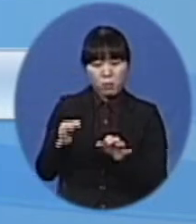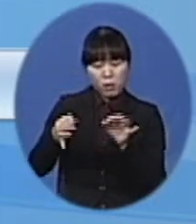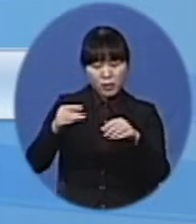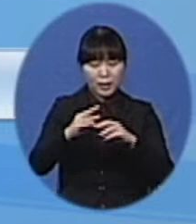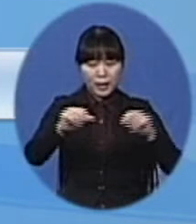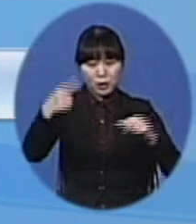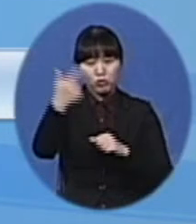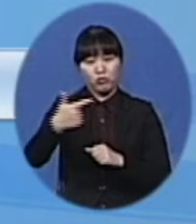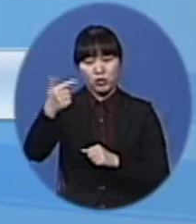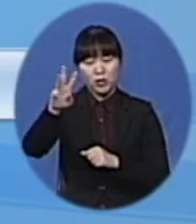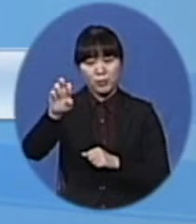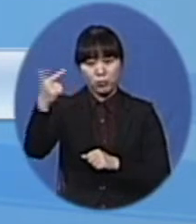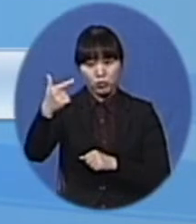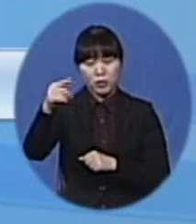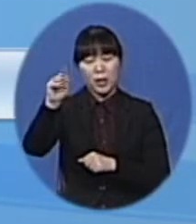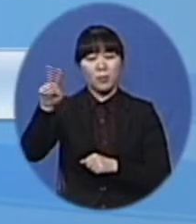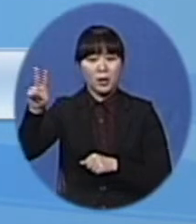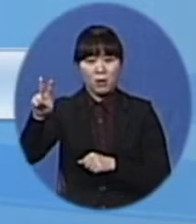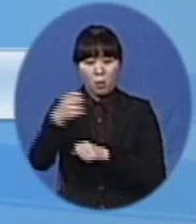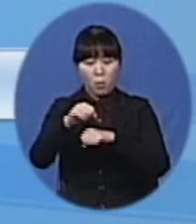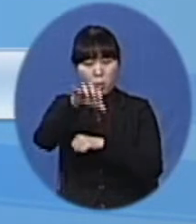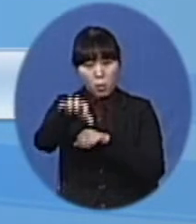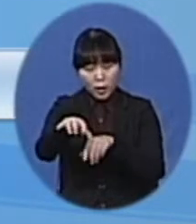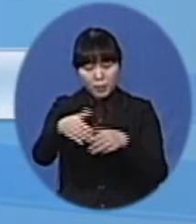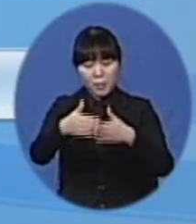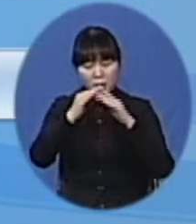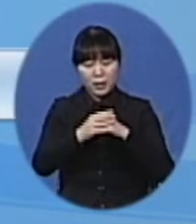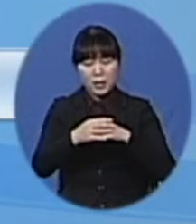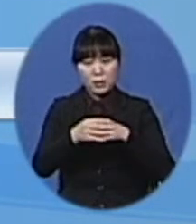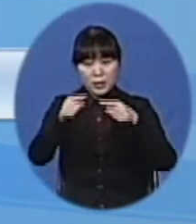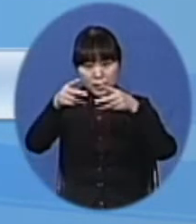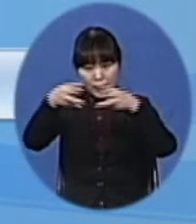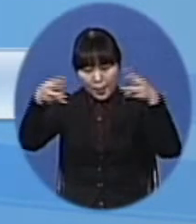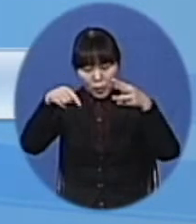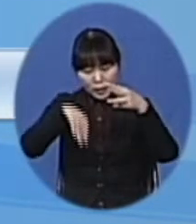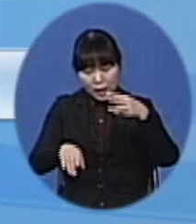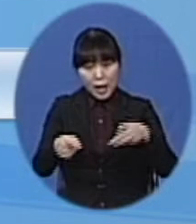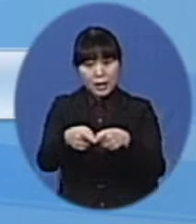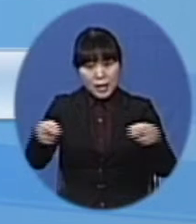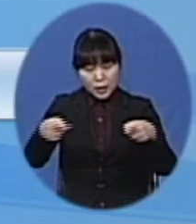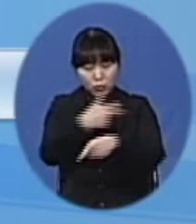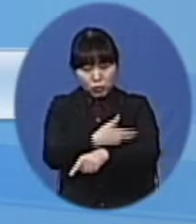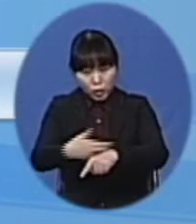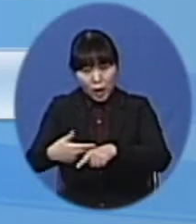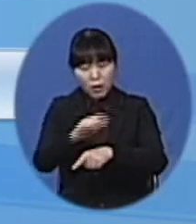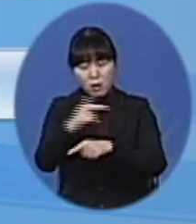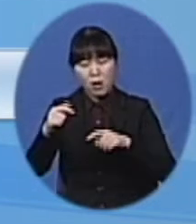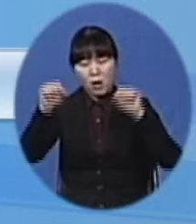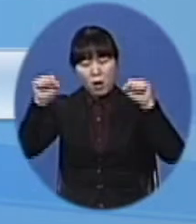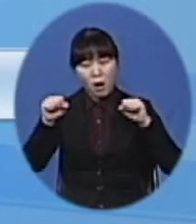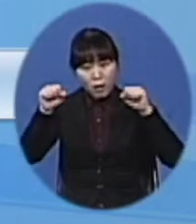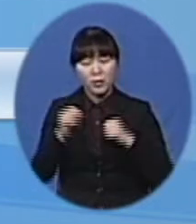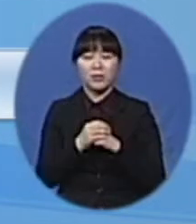부지 6,036제곱미터에 지은 드림체육관은 지상 3층, 지하 1층에 수영장과 다목적 체육관을